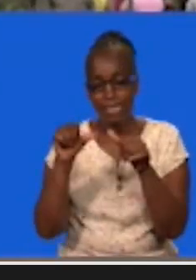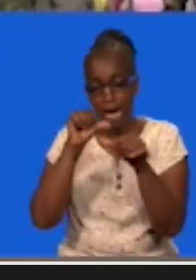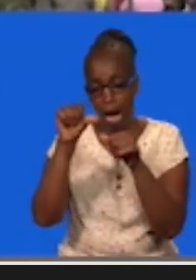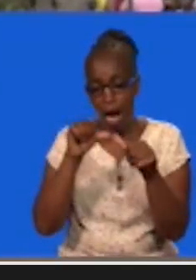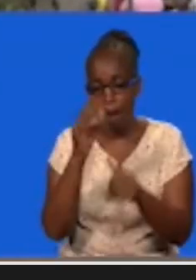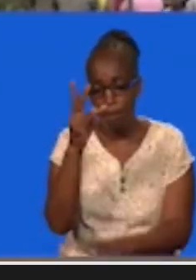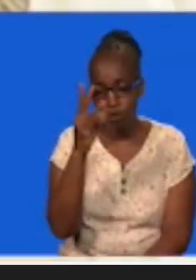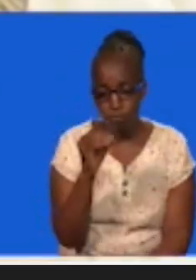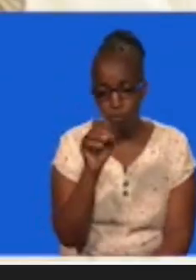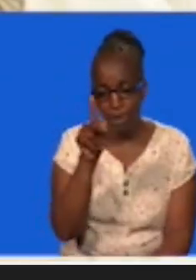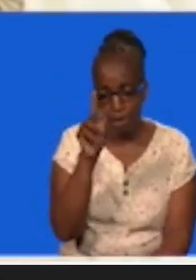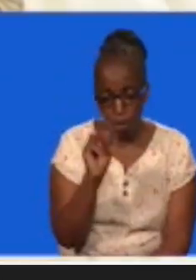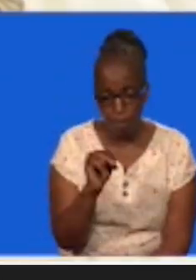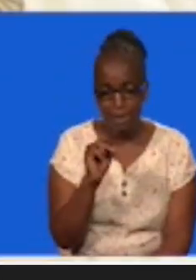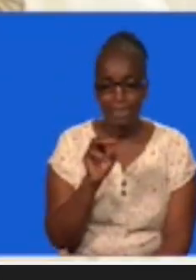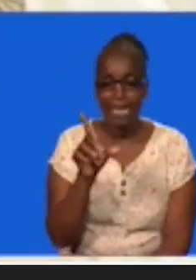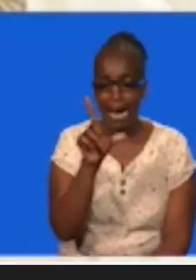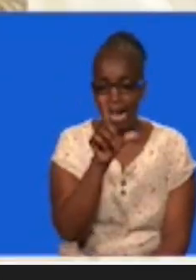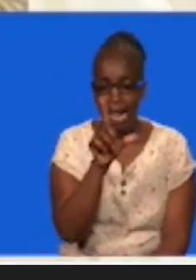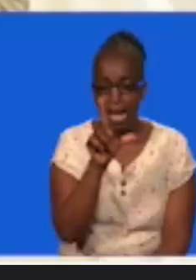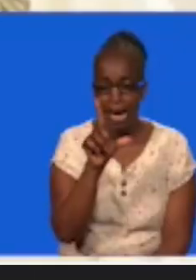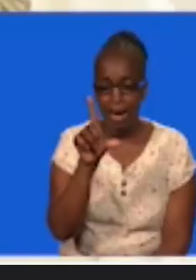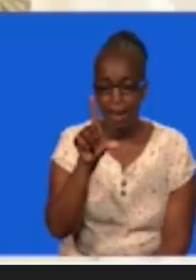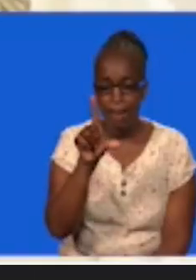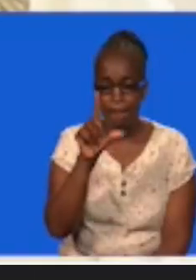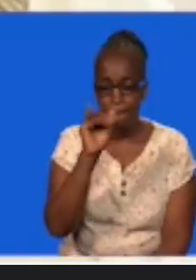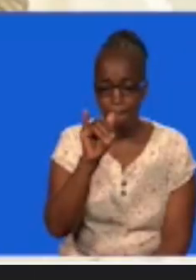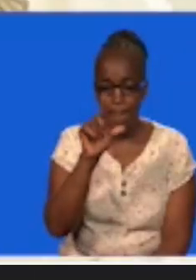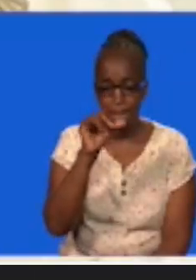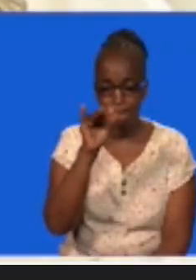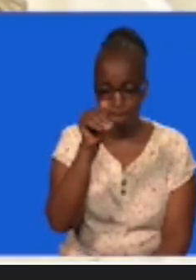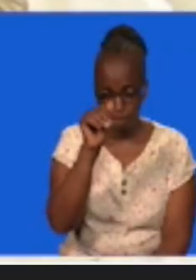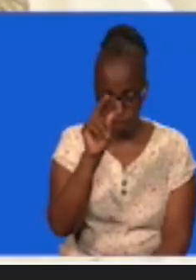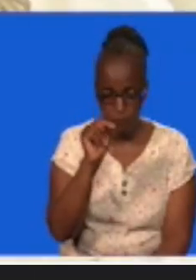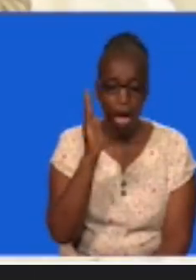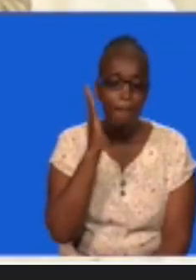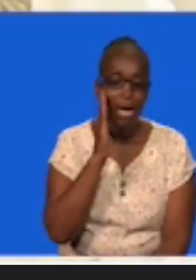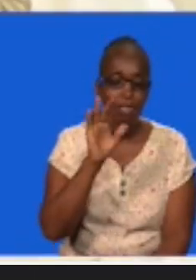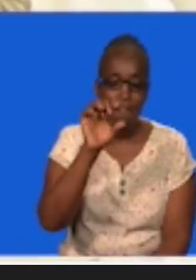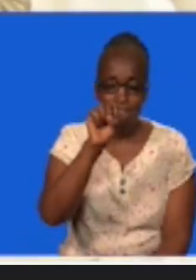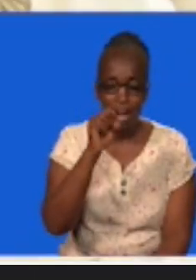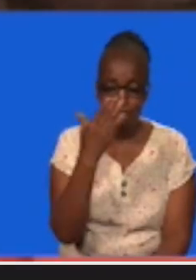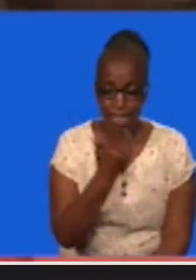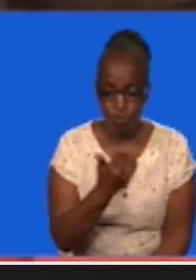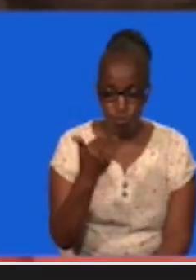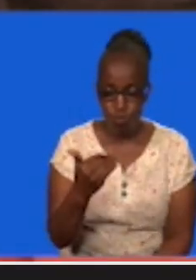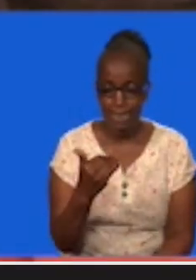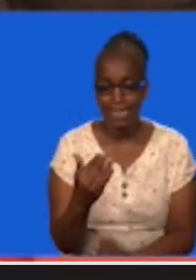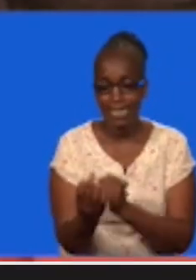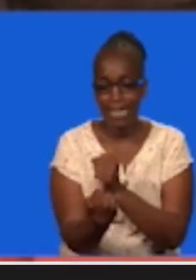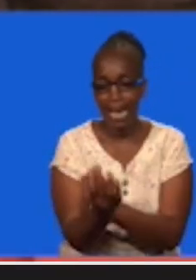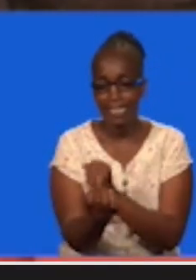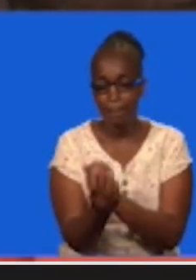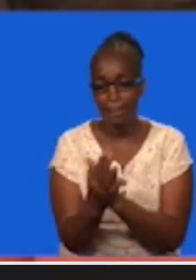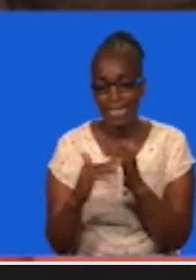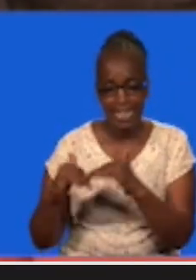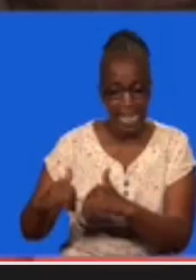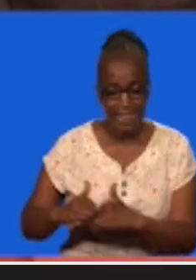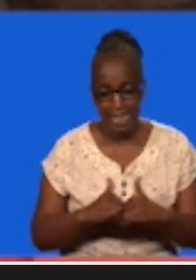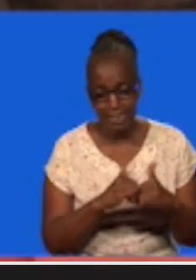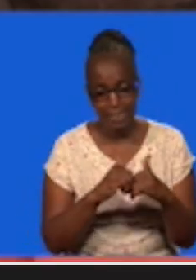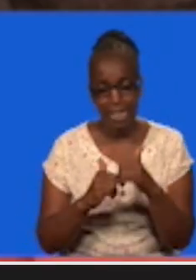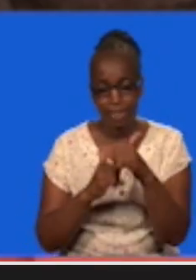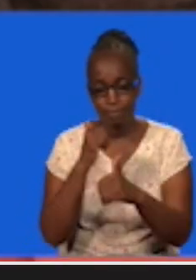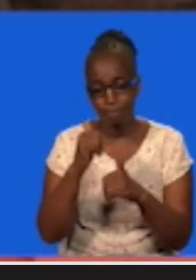around 40 kilometers. Lilian Mutuku ambaye ni mama wa watoto 5 anaelezea changamoto aliyoipitia wakati